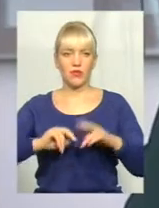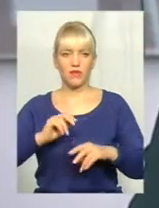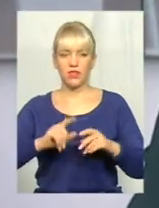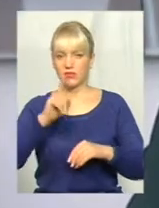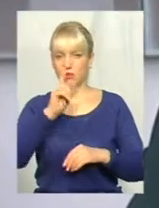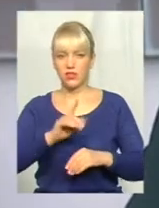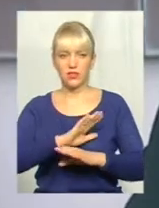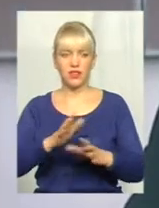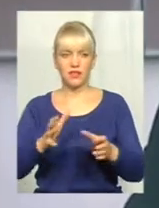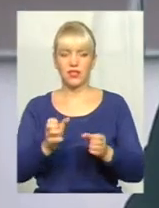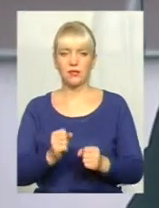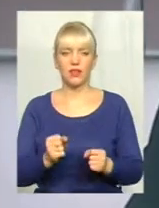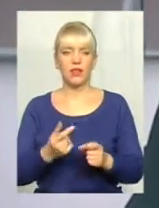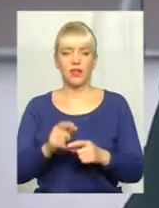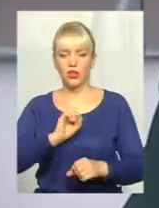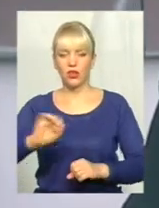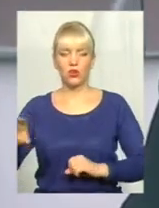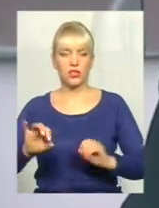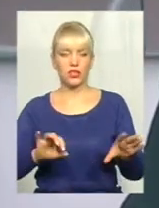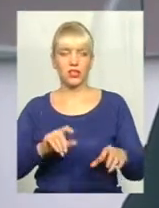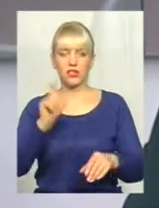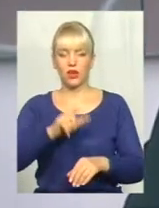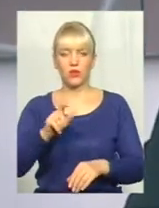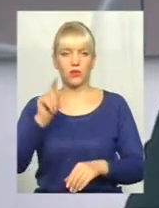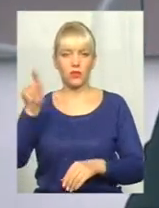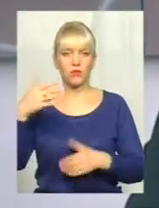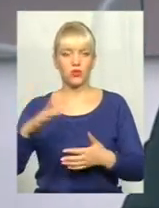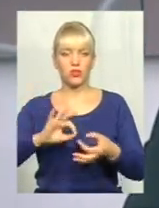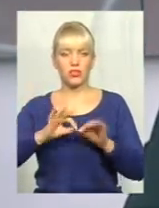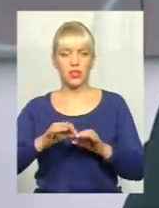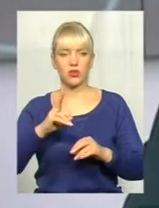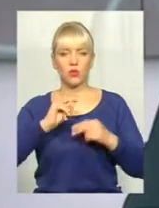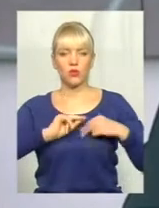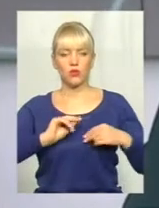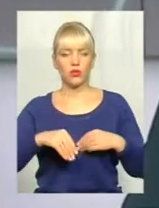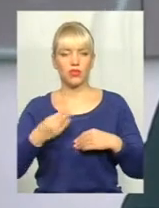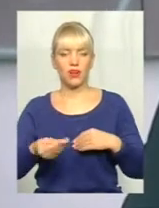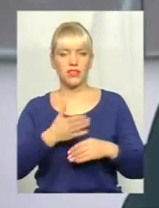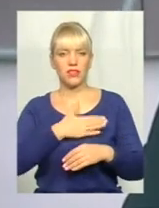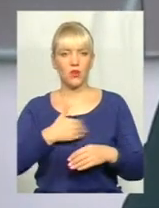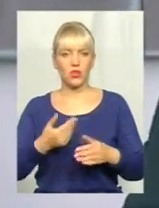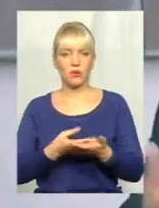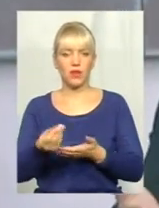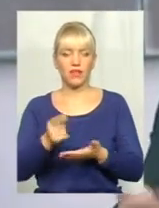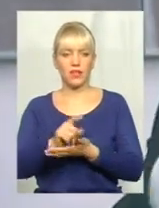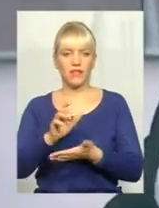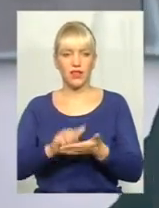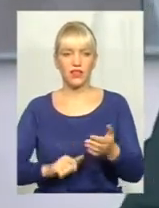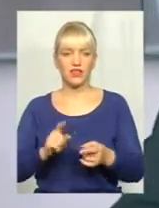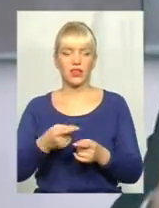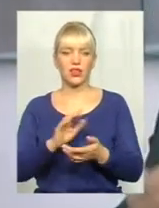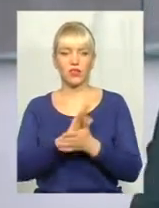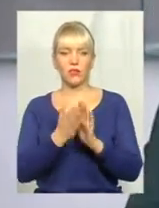І розкидатися людьми там уже складно. Але роботодавець не хоче платити внески. І він домовляється